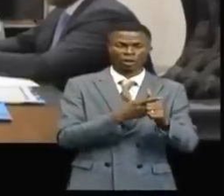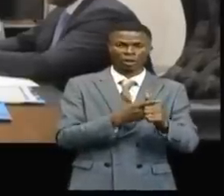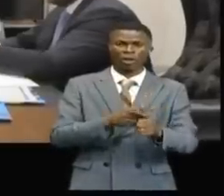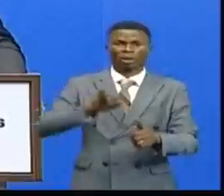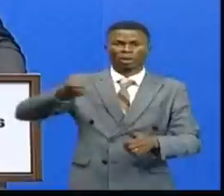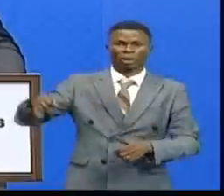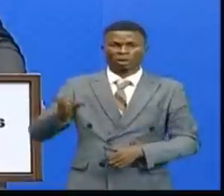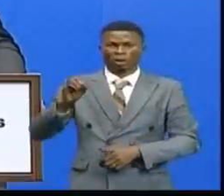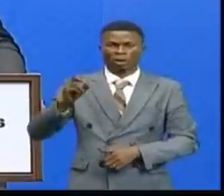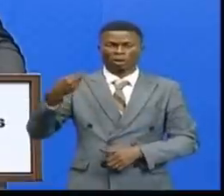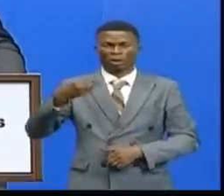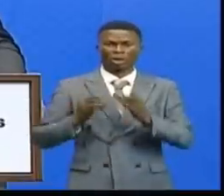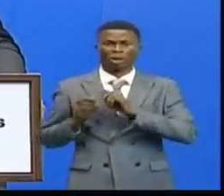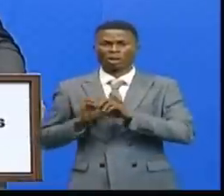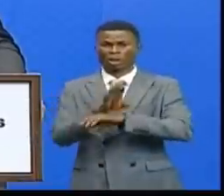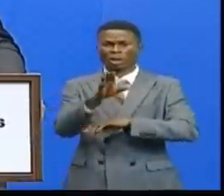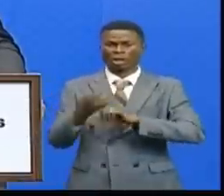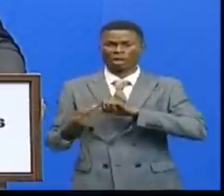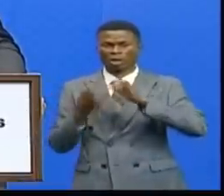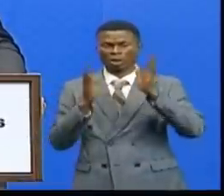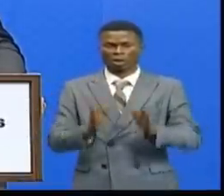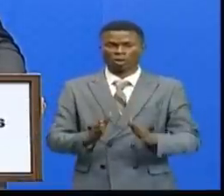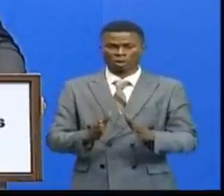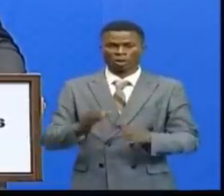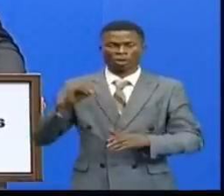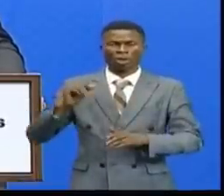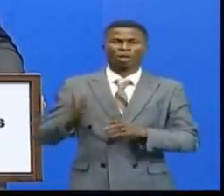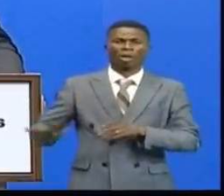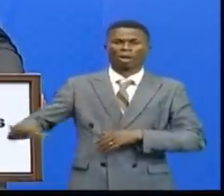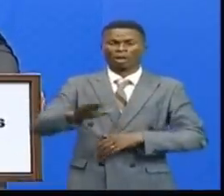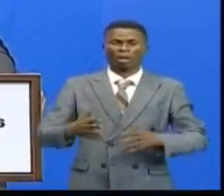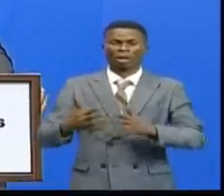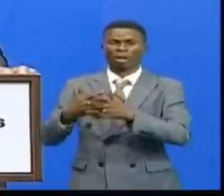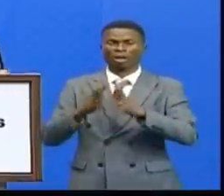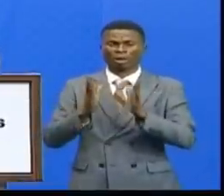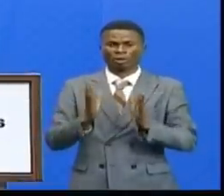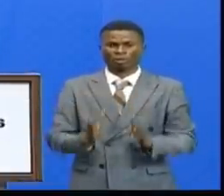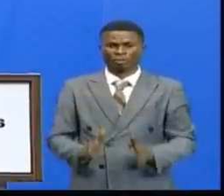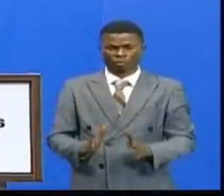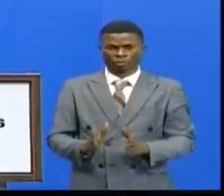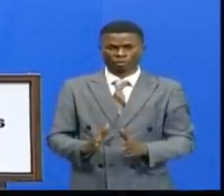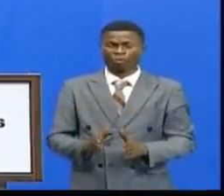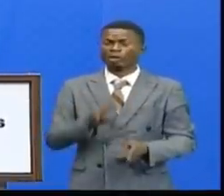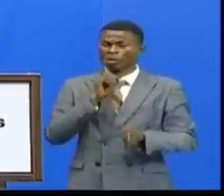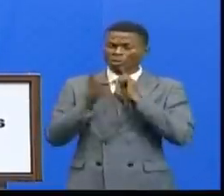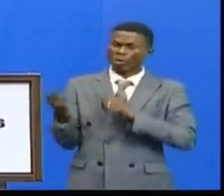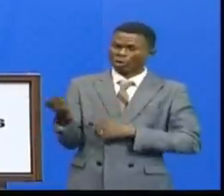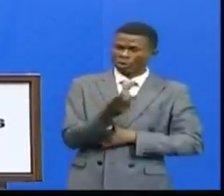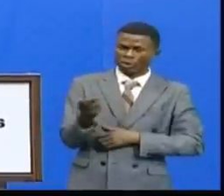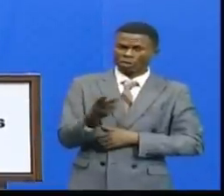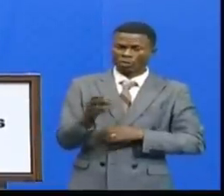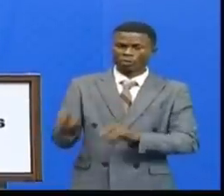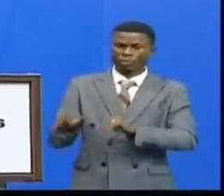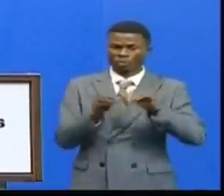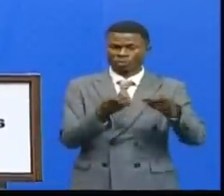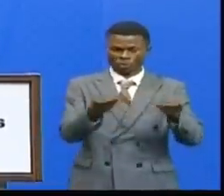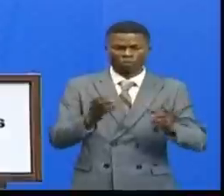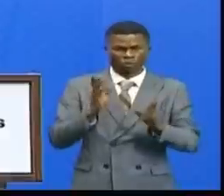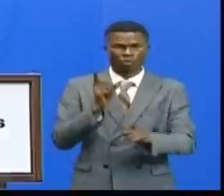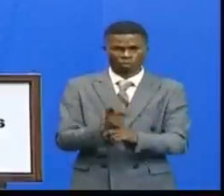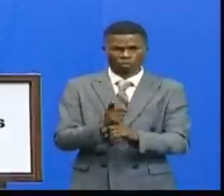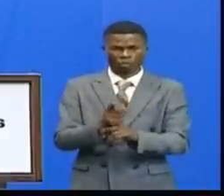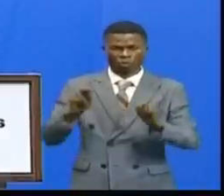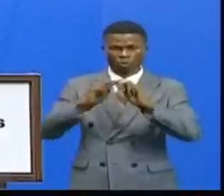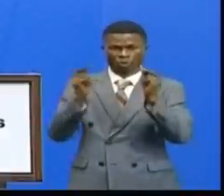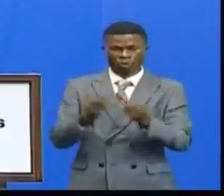Kerry, l'envoyé spécial climat du gouvernement américain, avec qui il a été question de la mise en place effective du